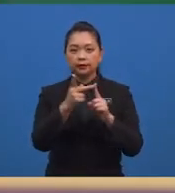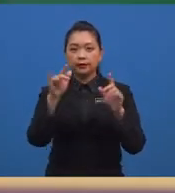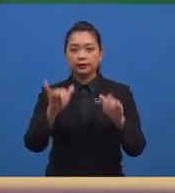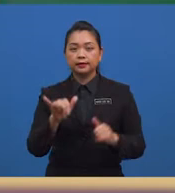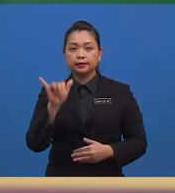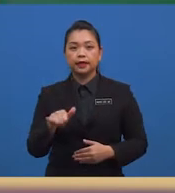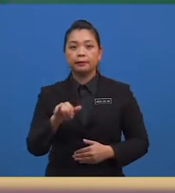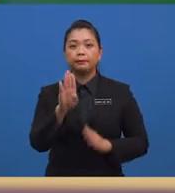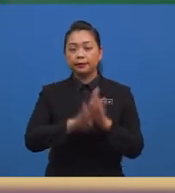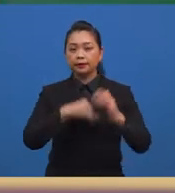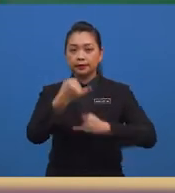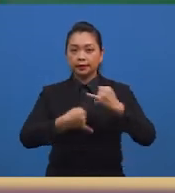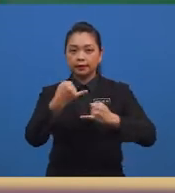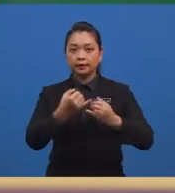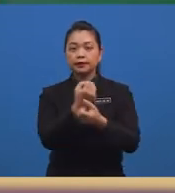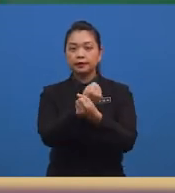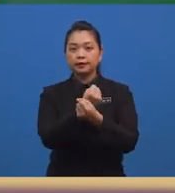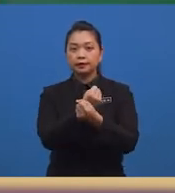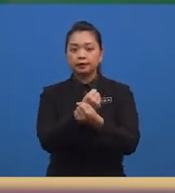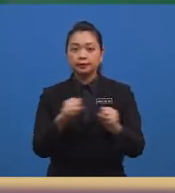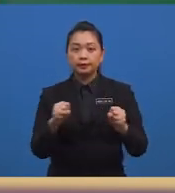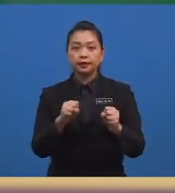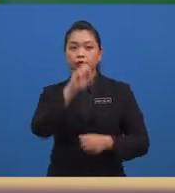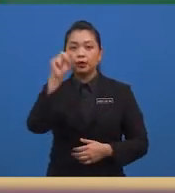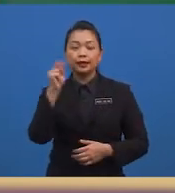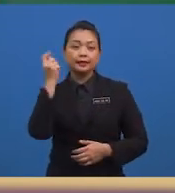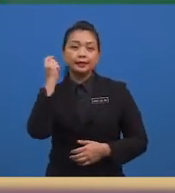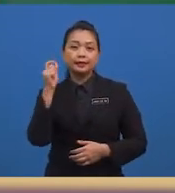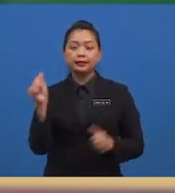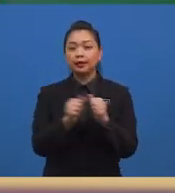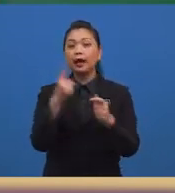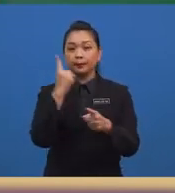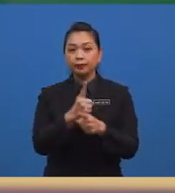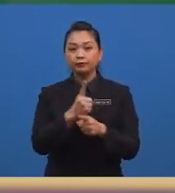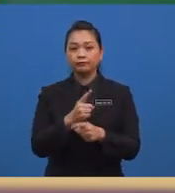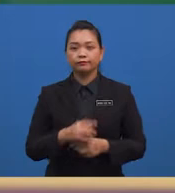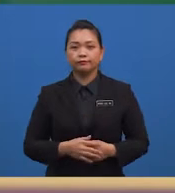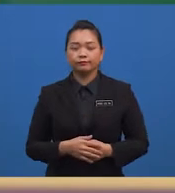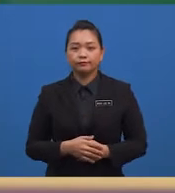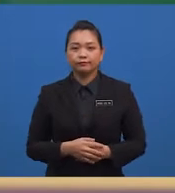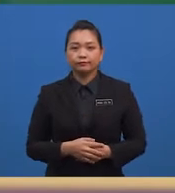berjaya menyelesaikan soalan yang pertama dengan tepat sekali.